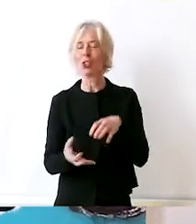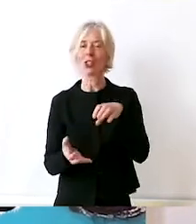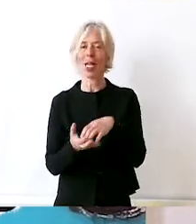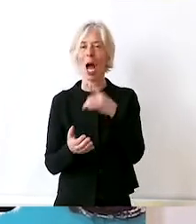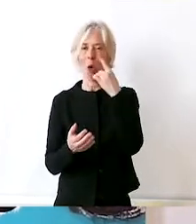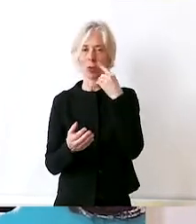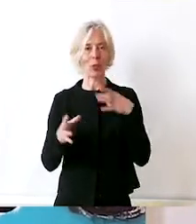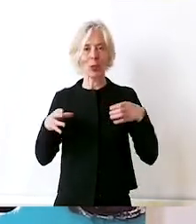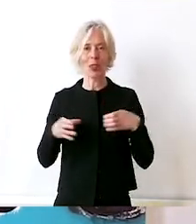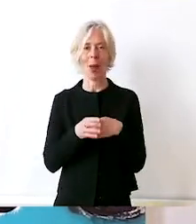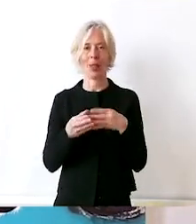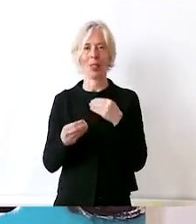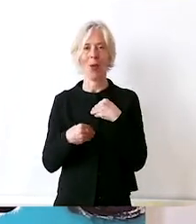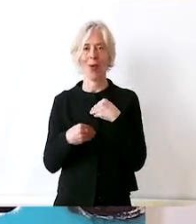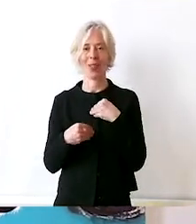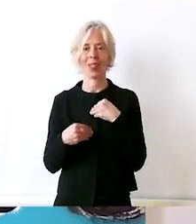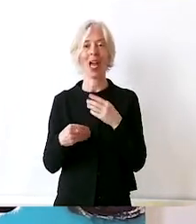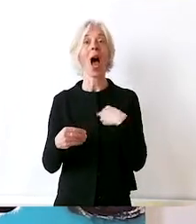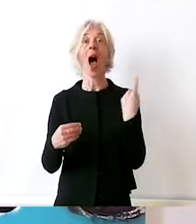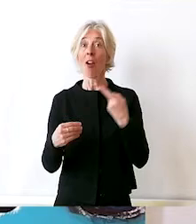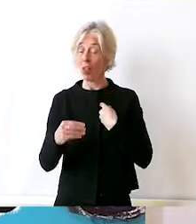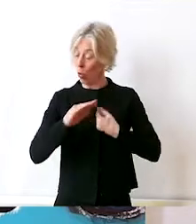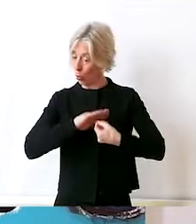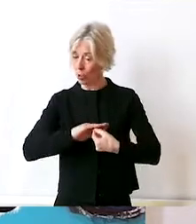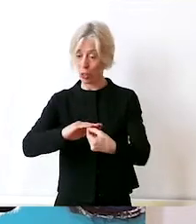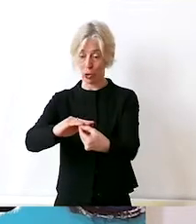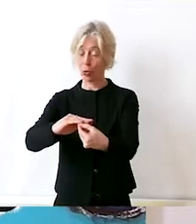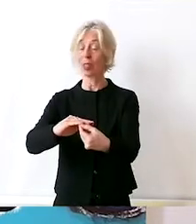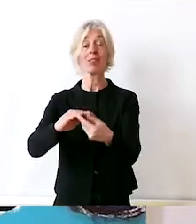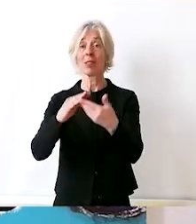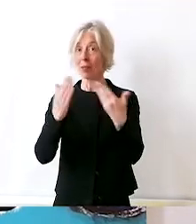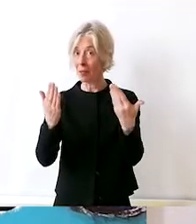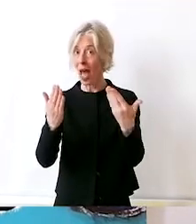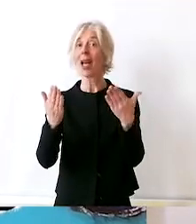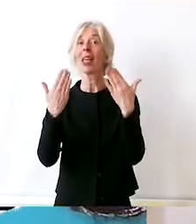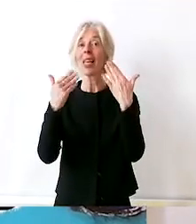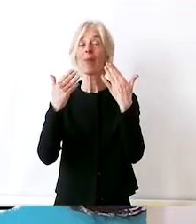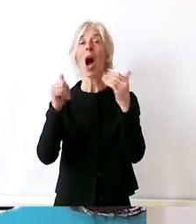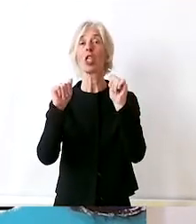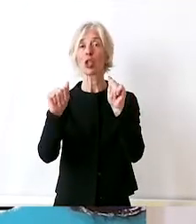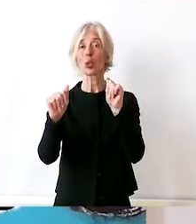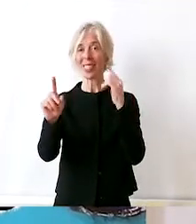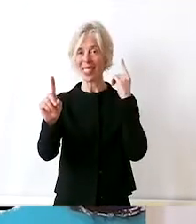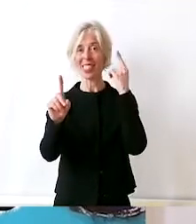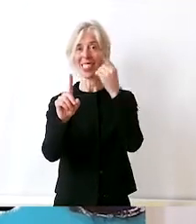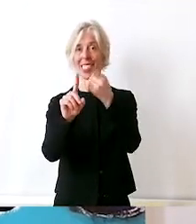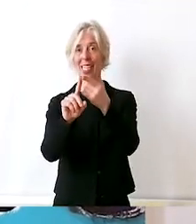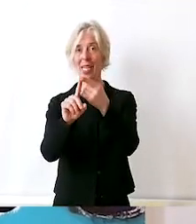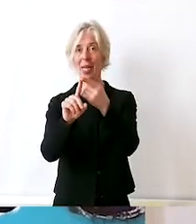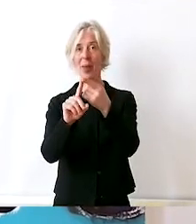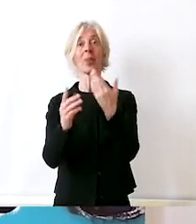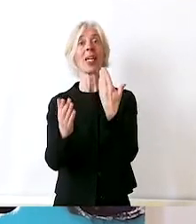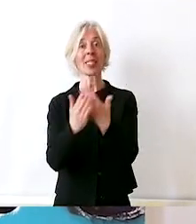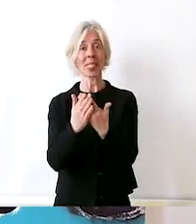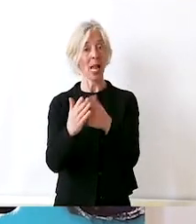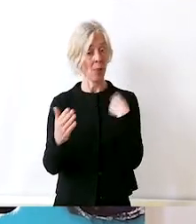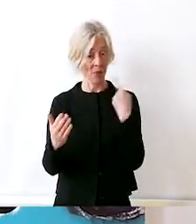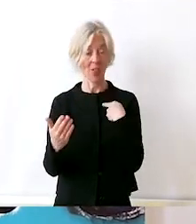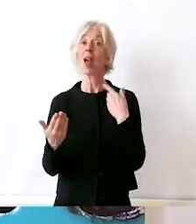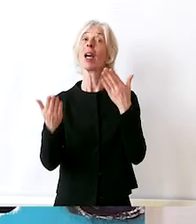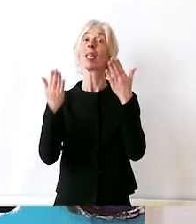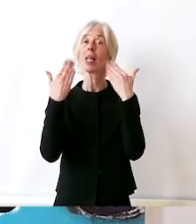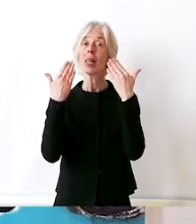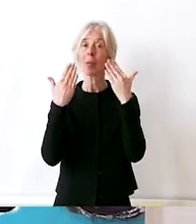Stadt Augsburg bei ihren ambitionierten Klimaschutzzielen. Wir, die Stadtwerke Augsburg, unterzeichnen den Klimapakt aus